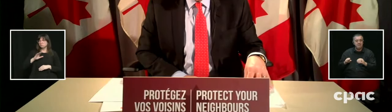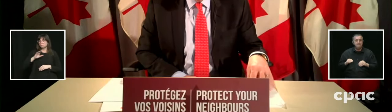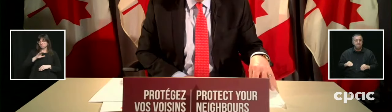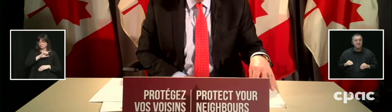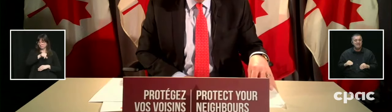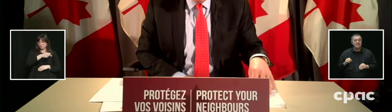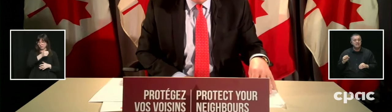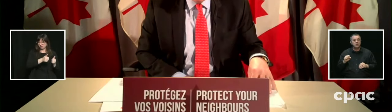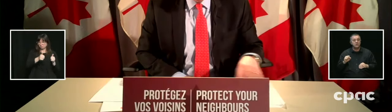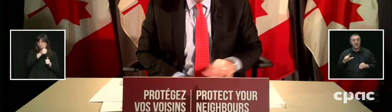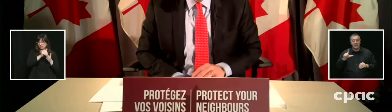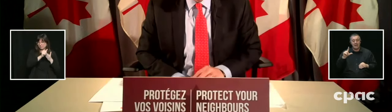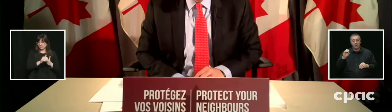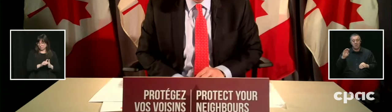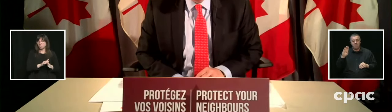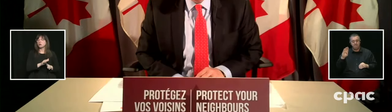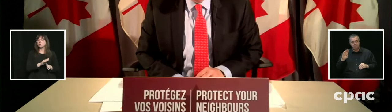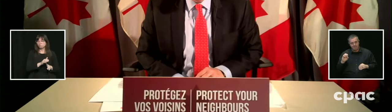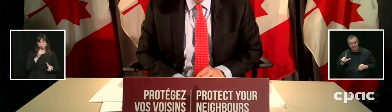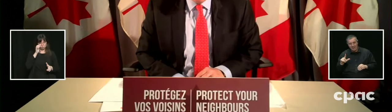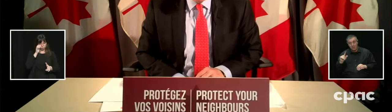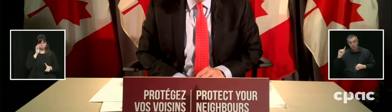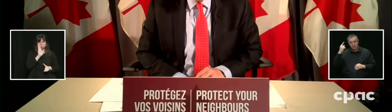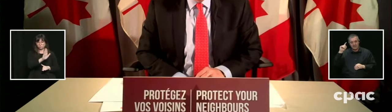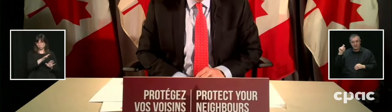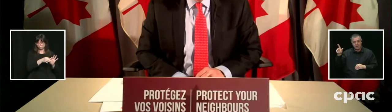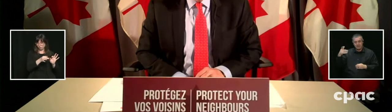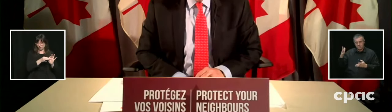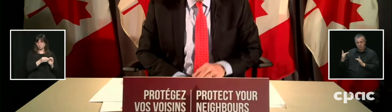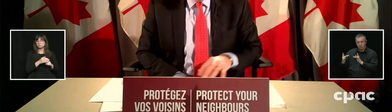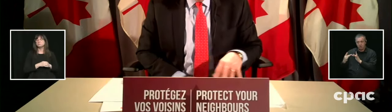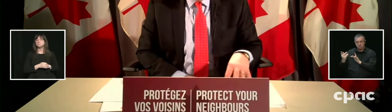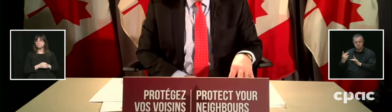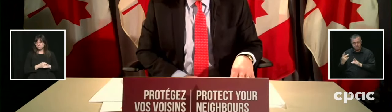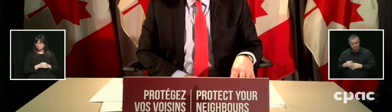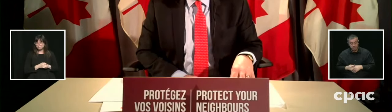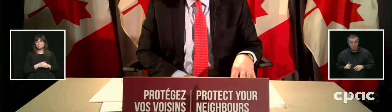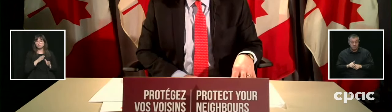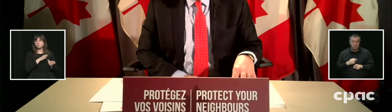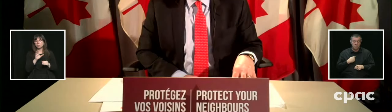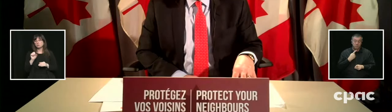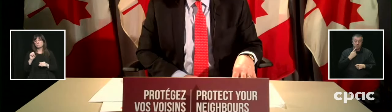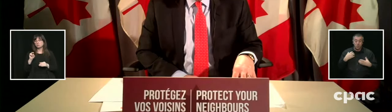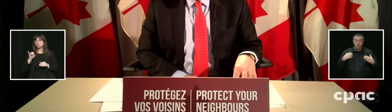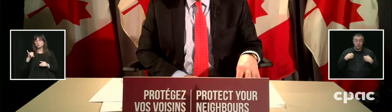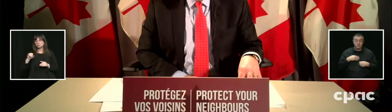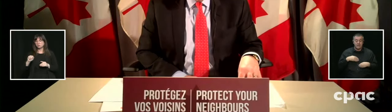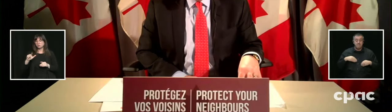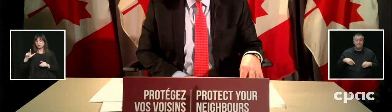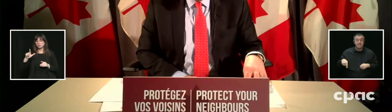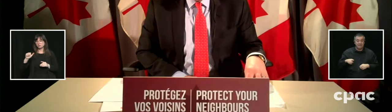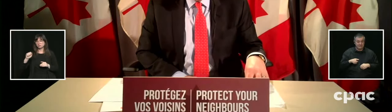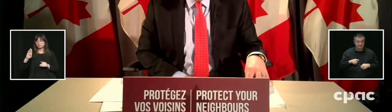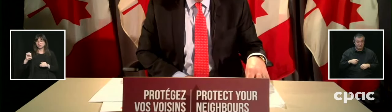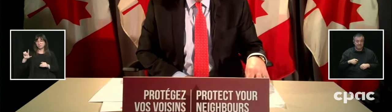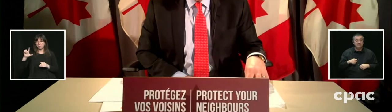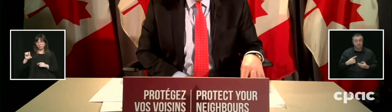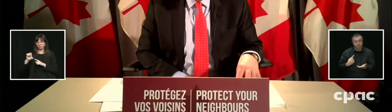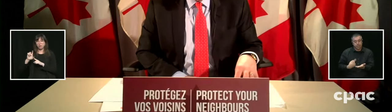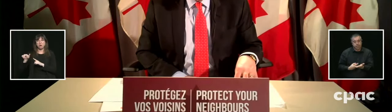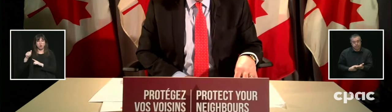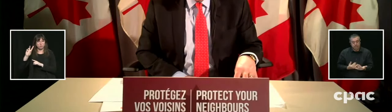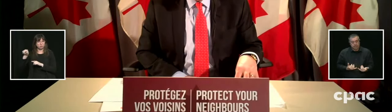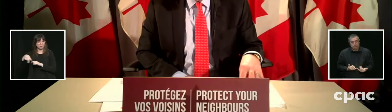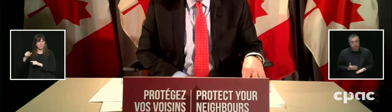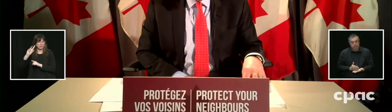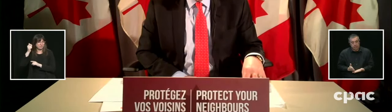ministre Sonia Lebel du gouvernement du Québec. Et comme j'ai dit, le Conseil des ministres est saisi actuellement